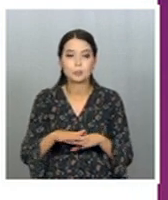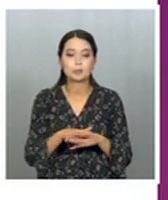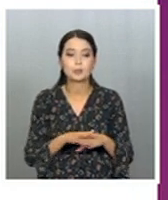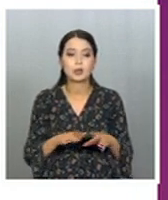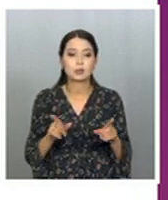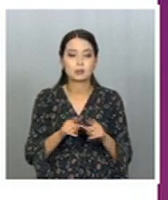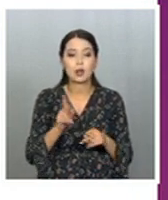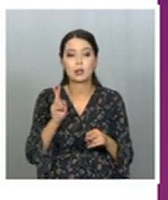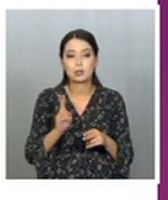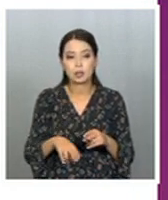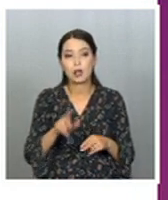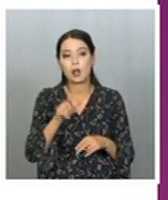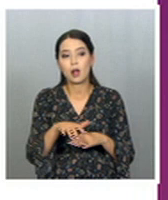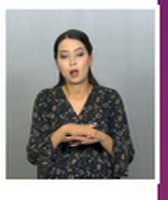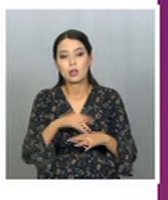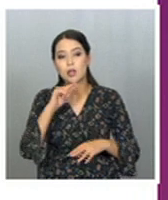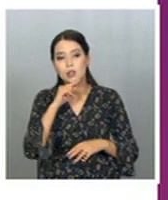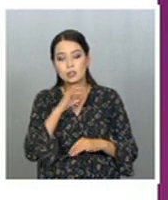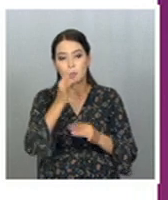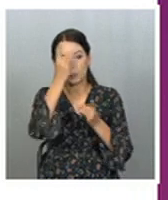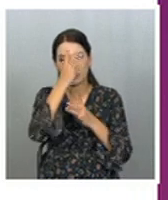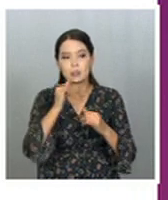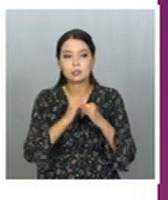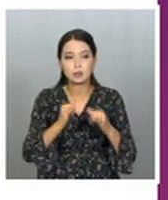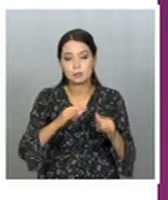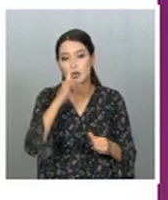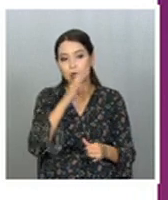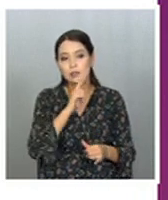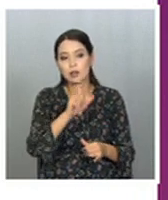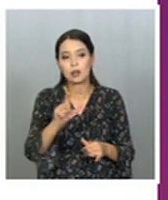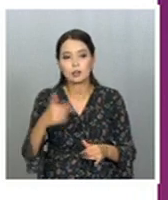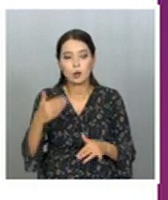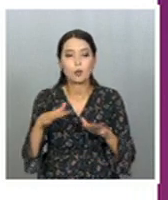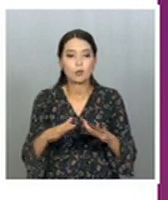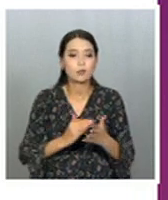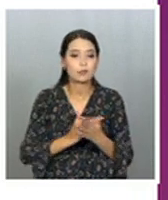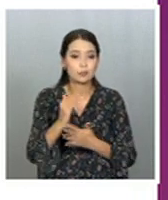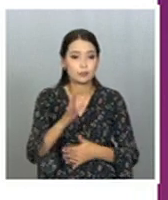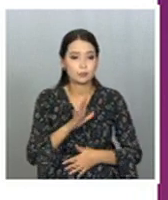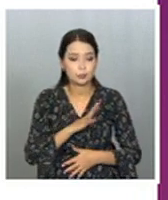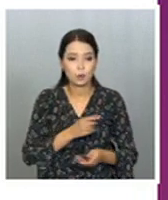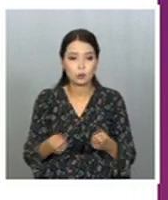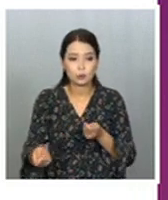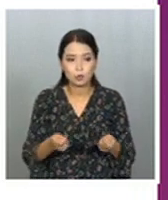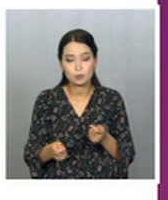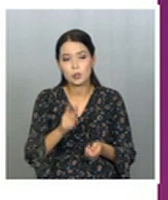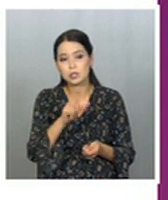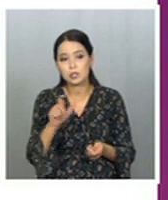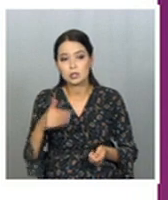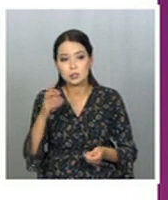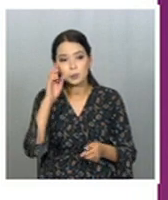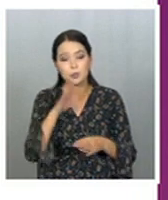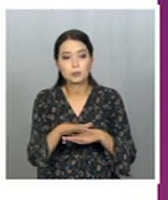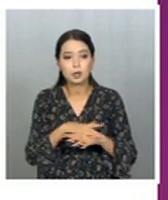Халқының экономикалық және мәдени дамуында қазақ зиялыларының орны жоғары болды. Зиялылар мемлекетті қалыптастыру